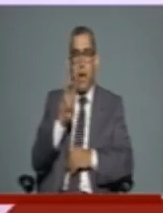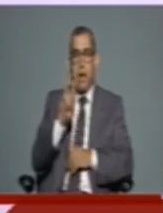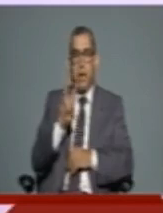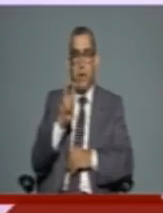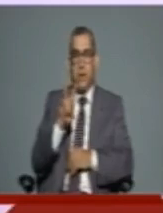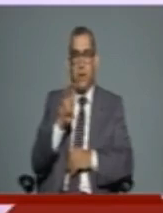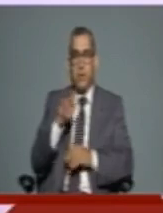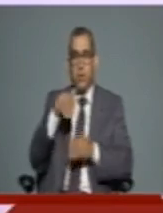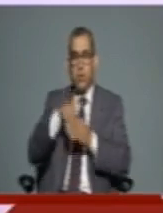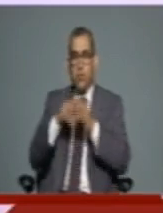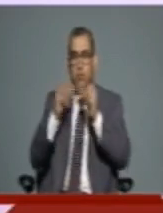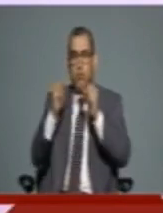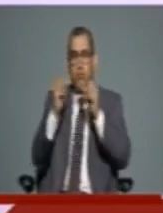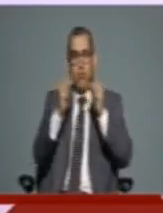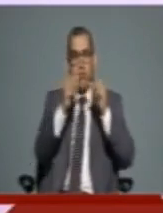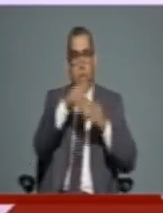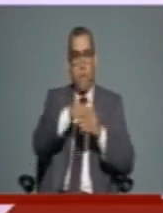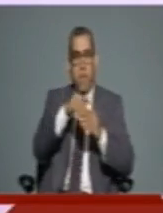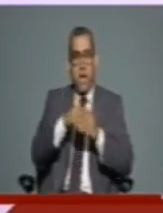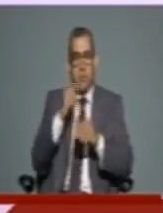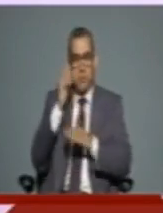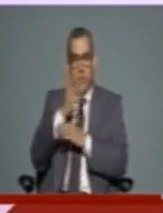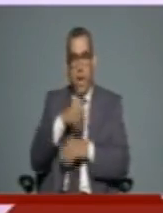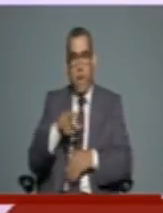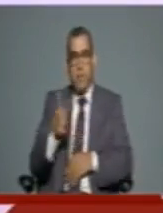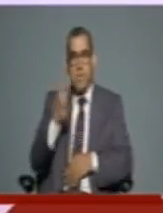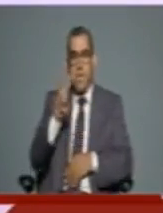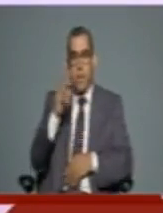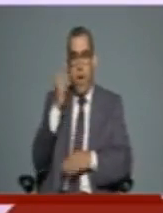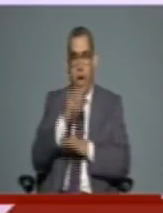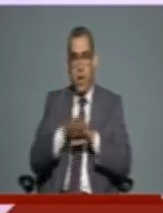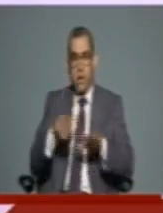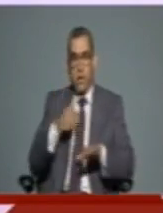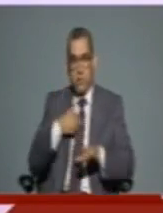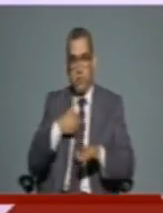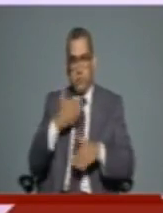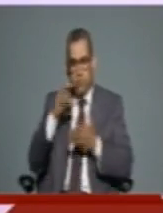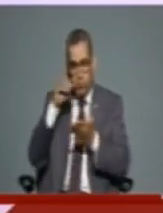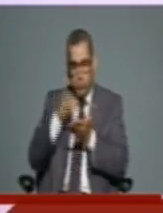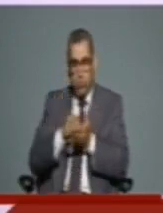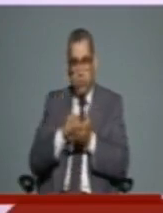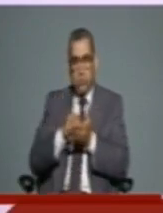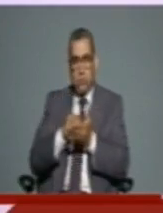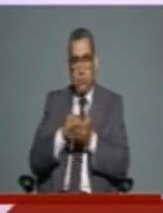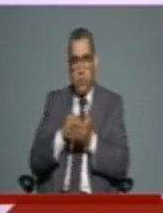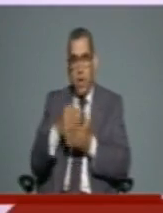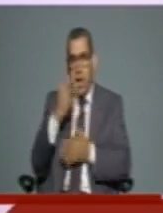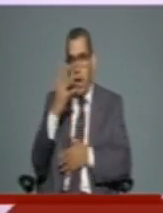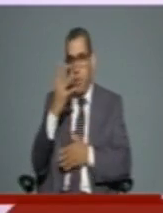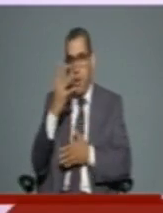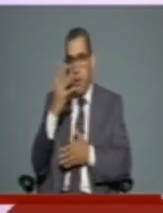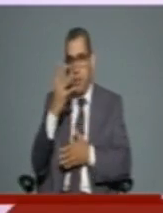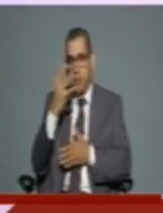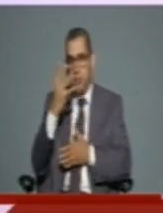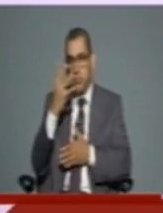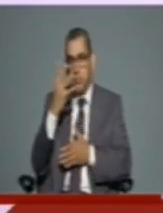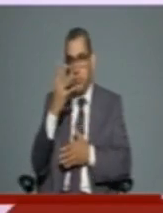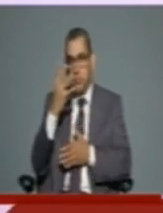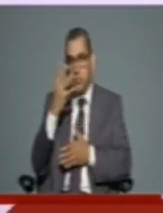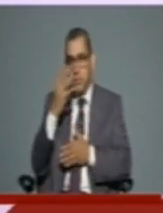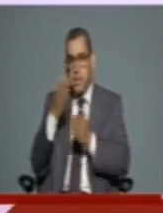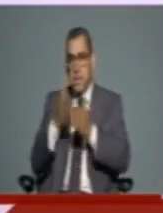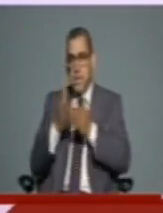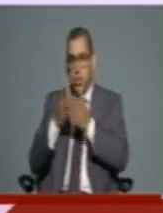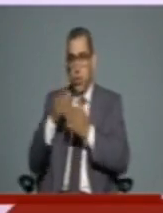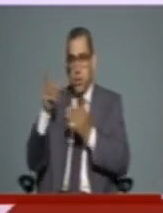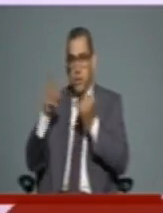مستودعات او مخازن استراتيجية على ارضها. احنا ابتدينا باربعة، اربعة في السويس، والسويس